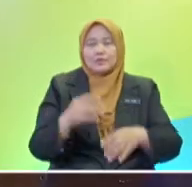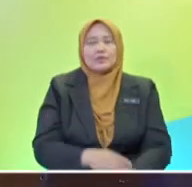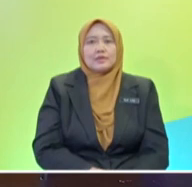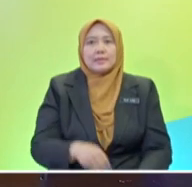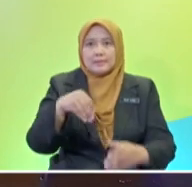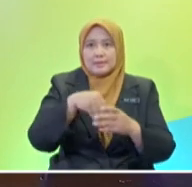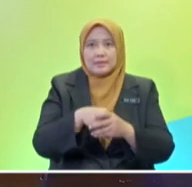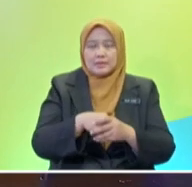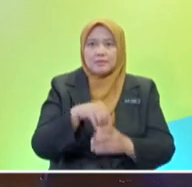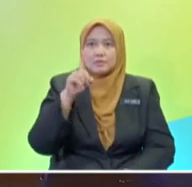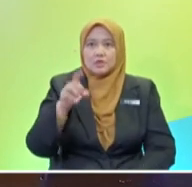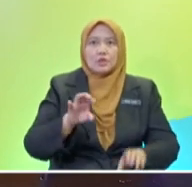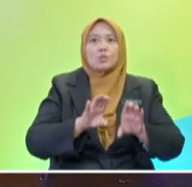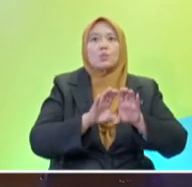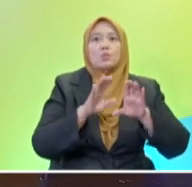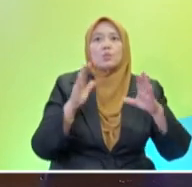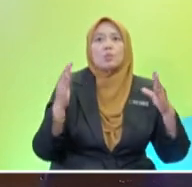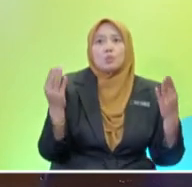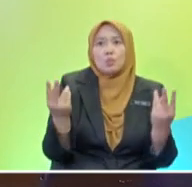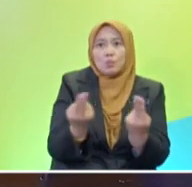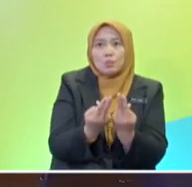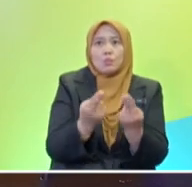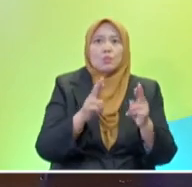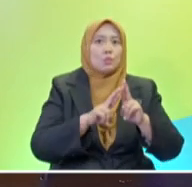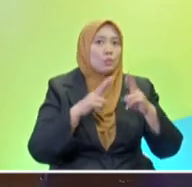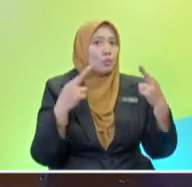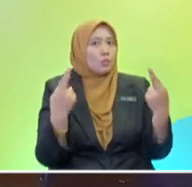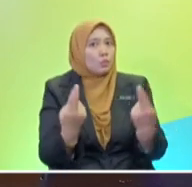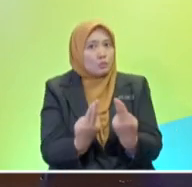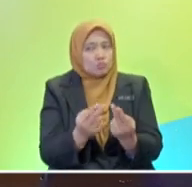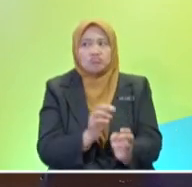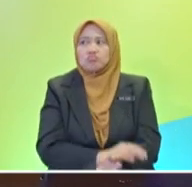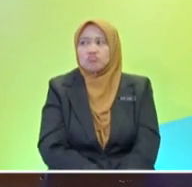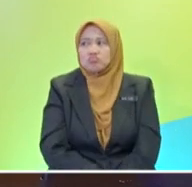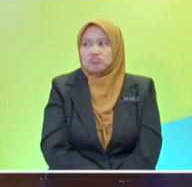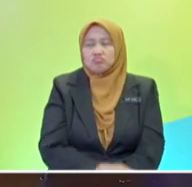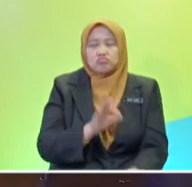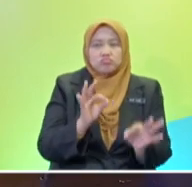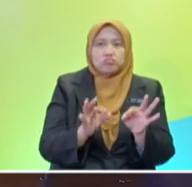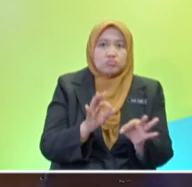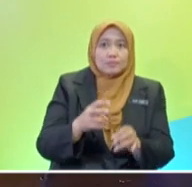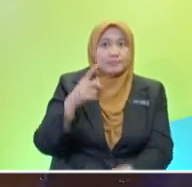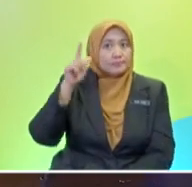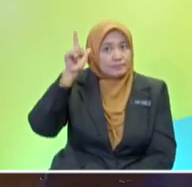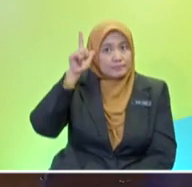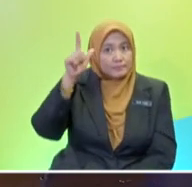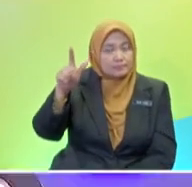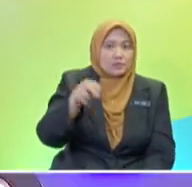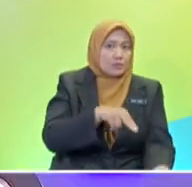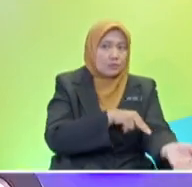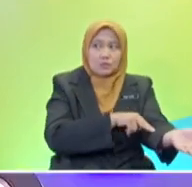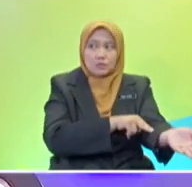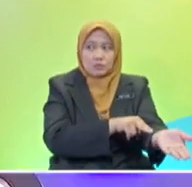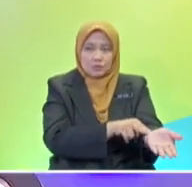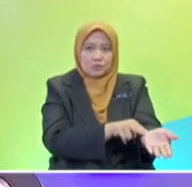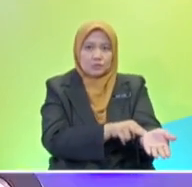Dalam satu rumpun, kita caput satu, jadilah macam ni. Tapi, kalau kita tengok urat-urat tu, urat daun tu, yang ini